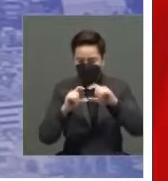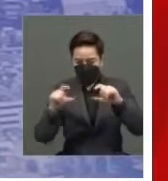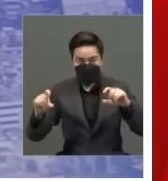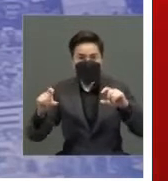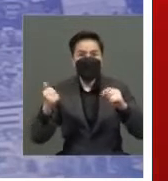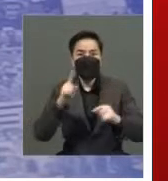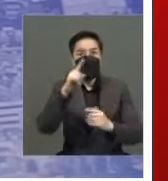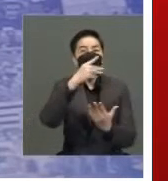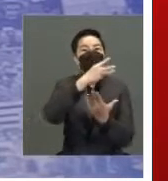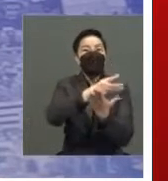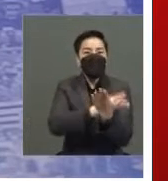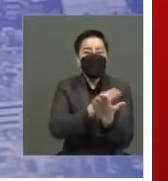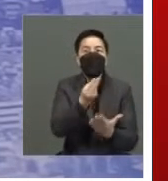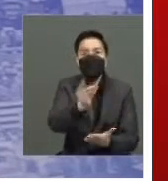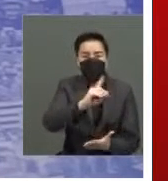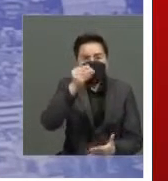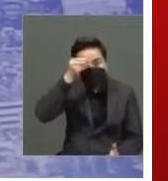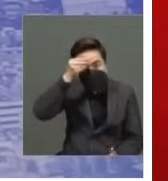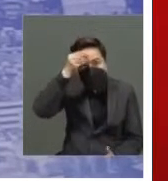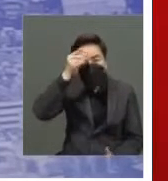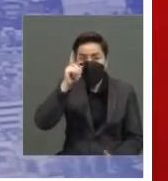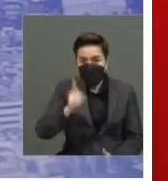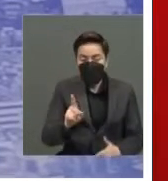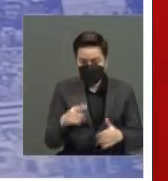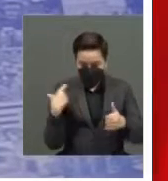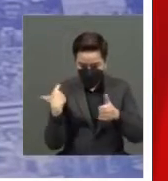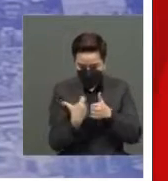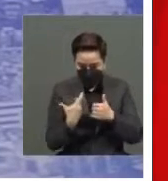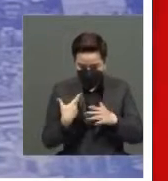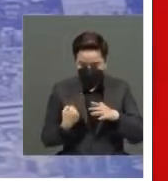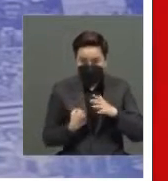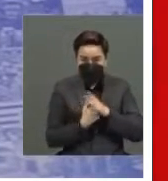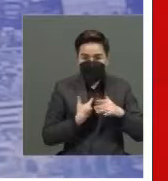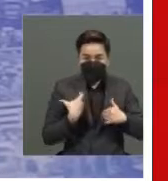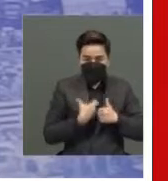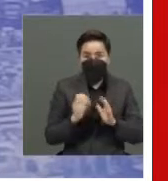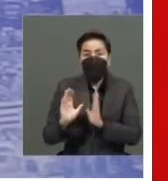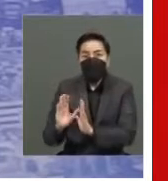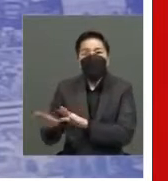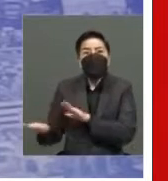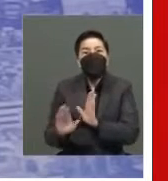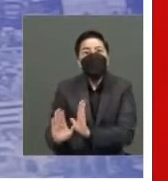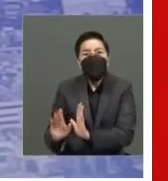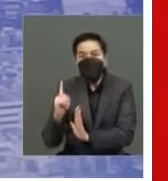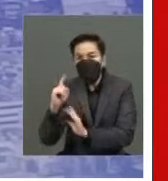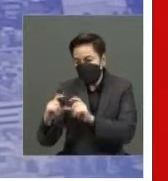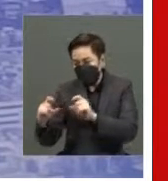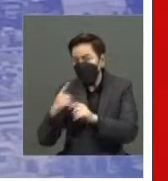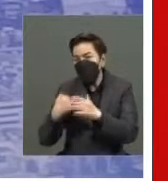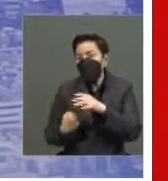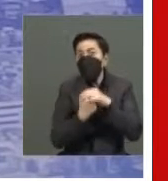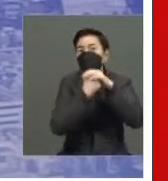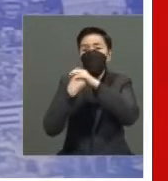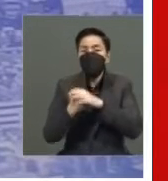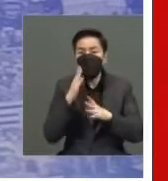ประเด็นที่หนึ่งนะคะยืนยันว่าได้ฉีดตามนัดแล้วแน่นอนประเด็นที่สองก็คือแล้วจะได้ฉีดอะไรล่ะระหว่างซินะแว็กซ์จะ